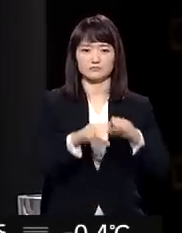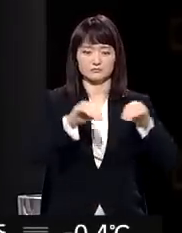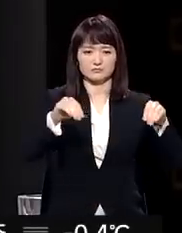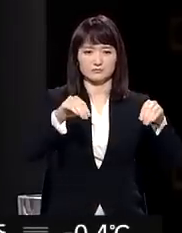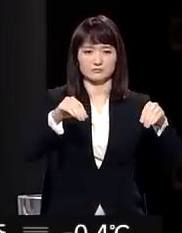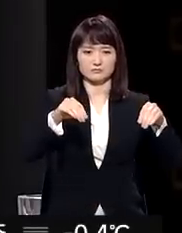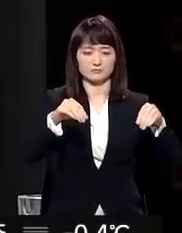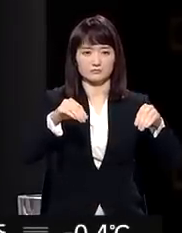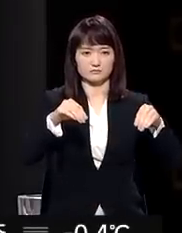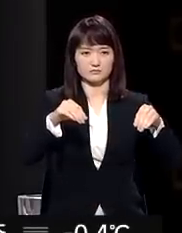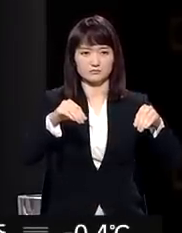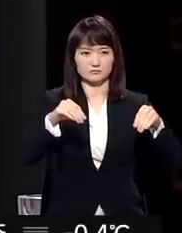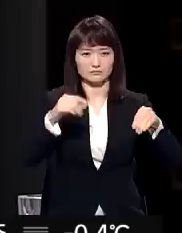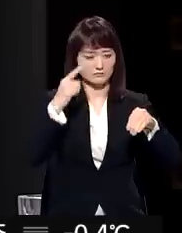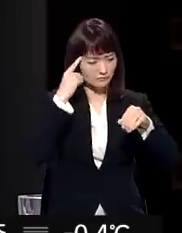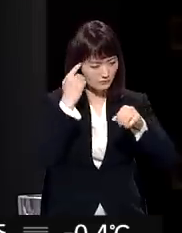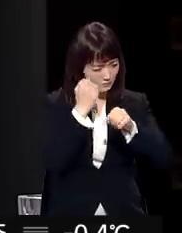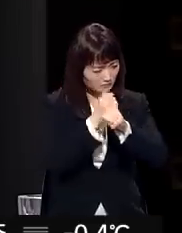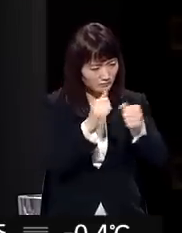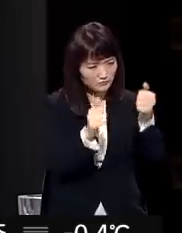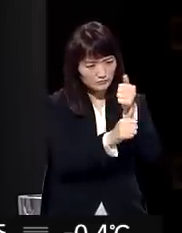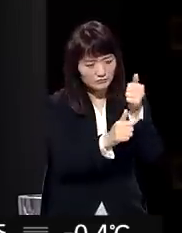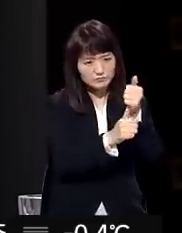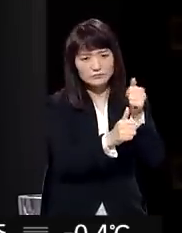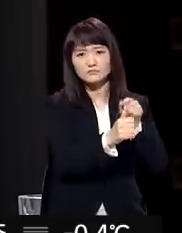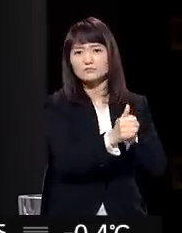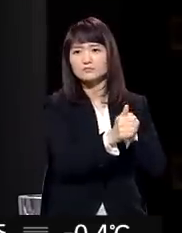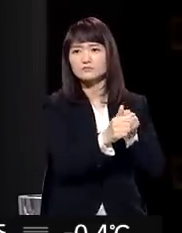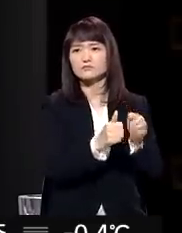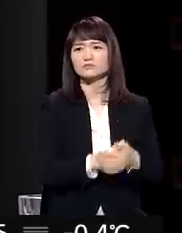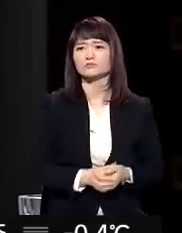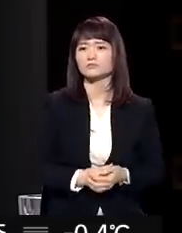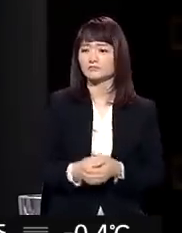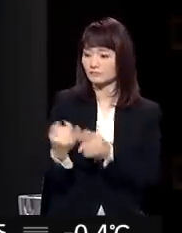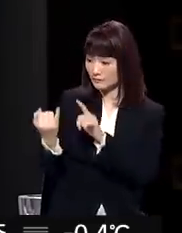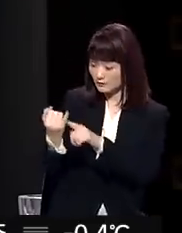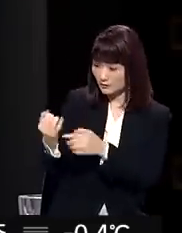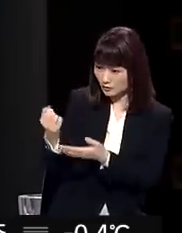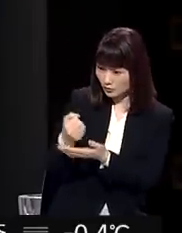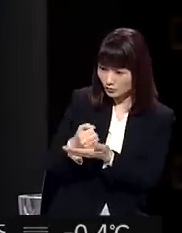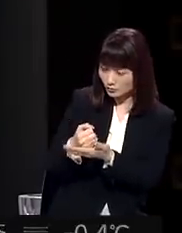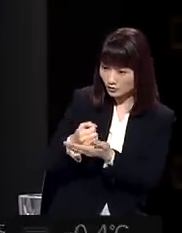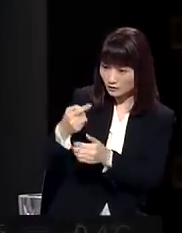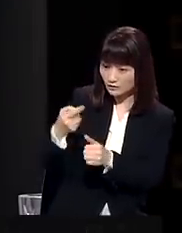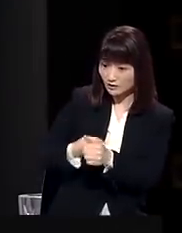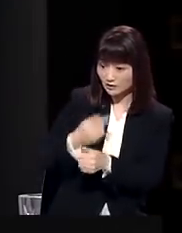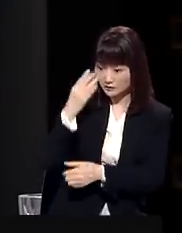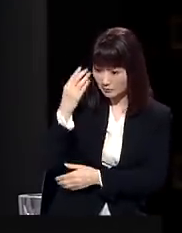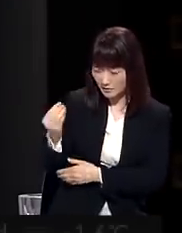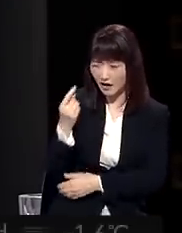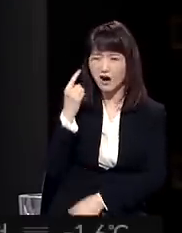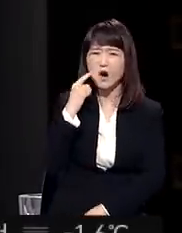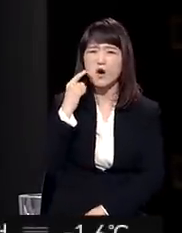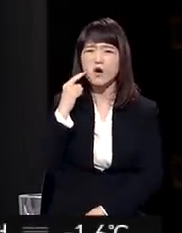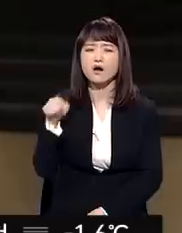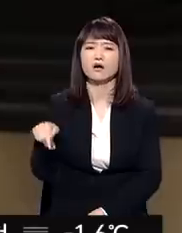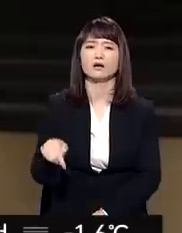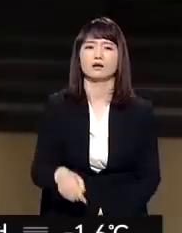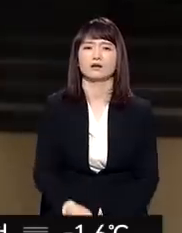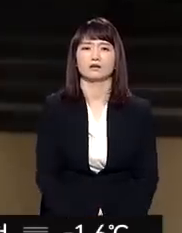국토연구원 부원장이 여성을 우연히 발견했어요 다 거짓이었습니다 다 모두